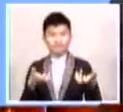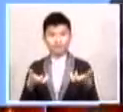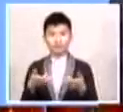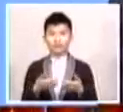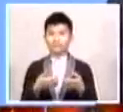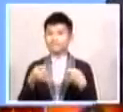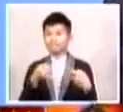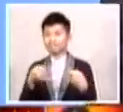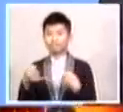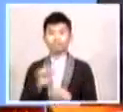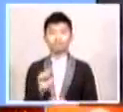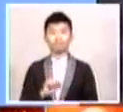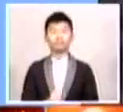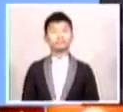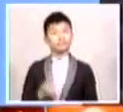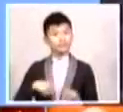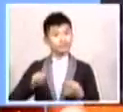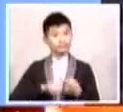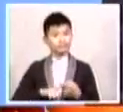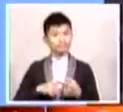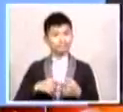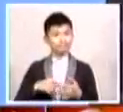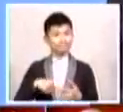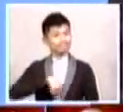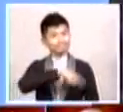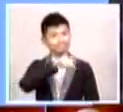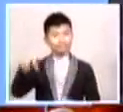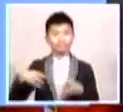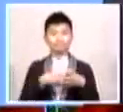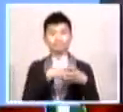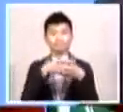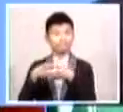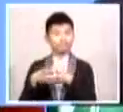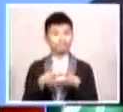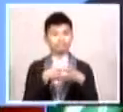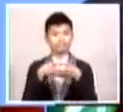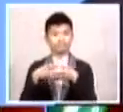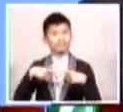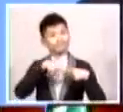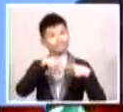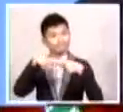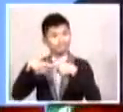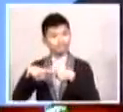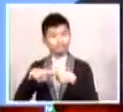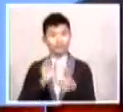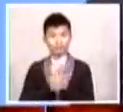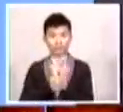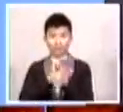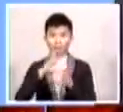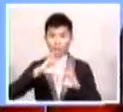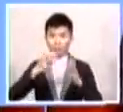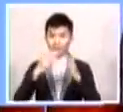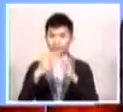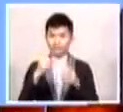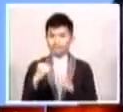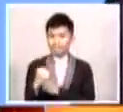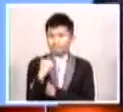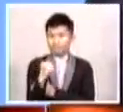此，我们应该大家团结在一起，让我们这个国家更有